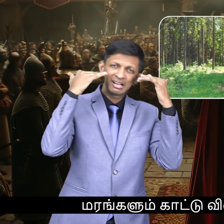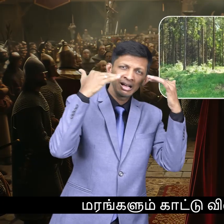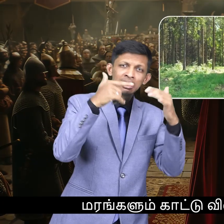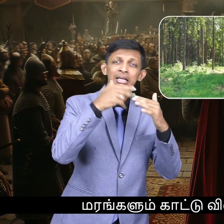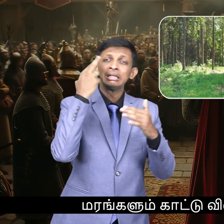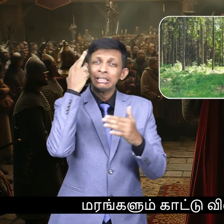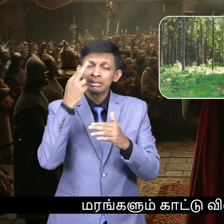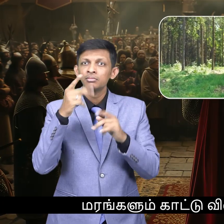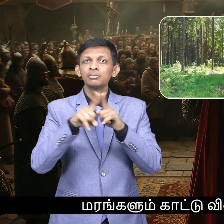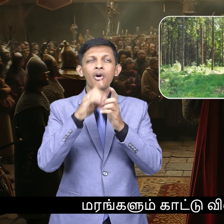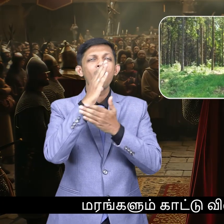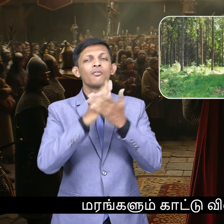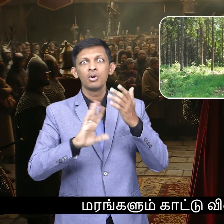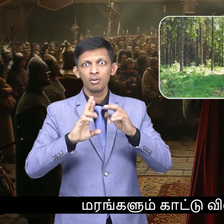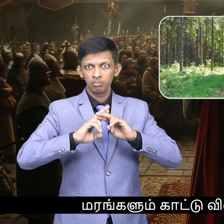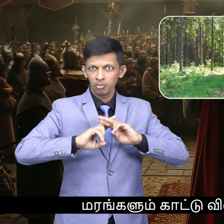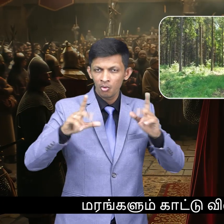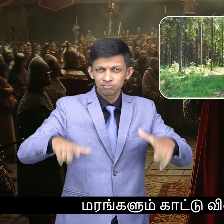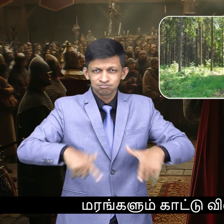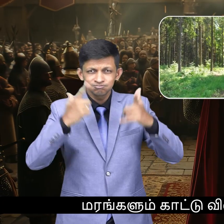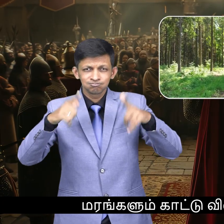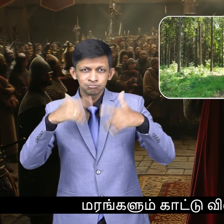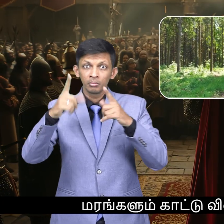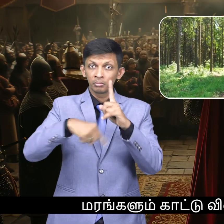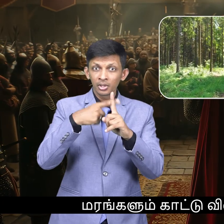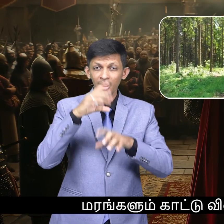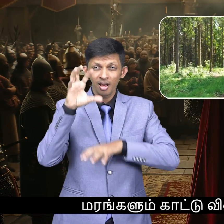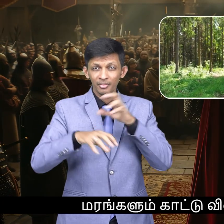காலத்தில் மரங்களும் காட்டு விலங்குகளும் நிறைந்திருந்தது.